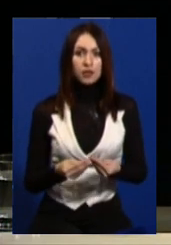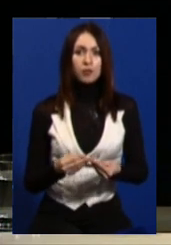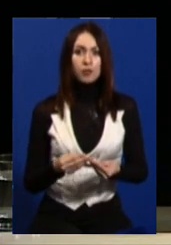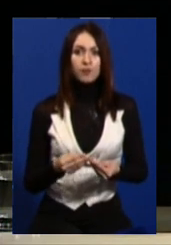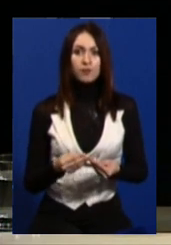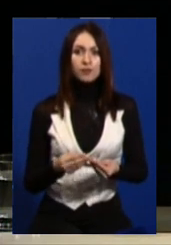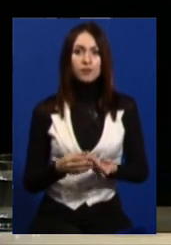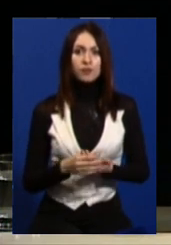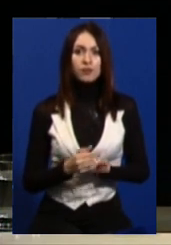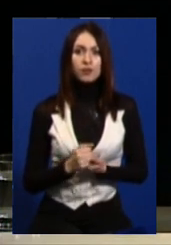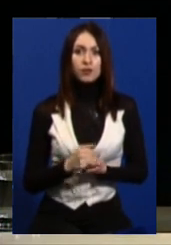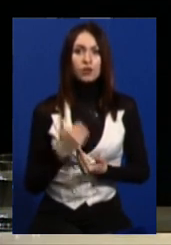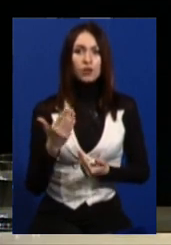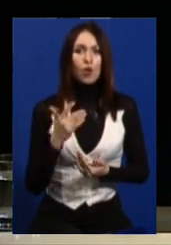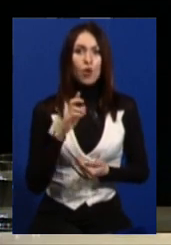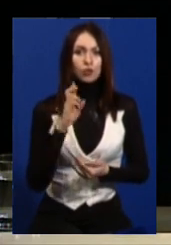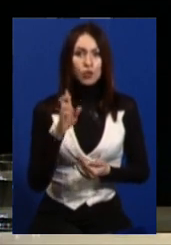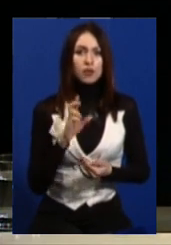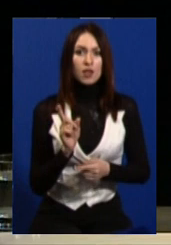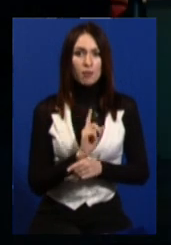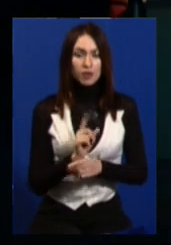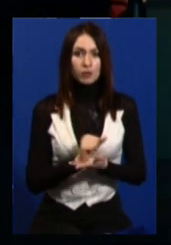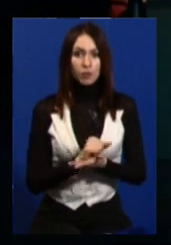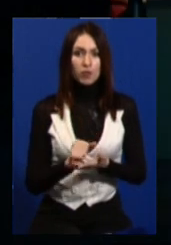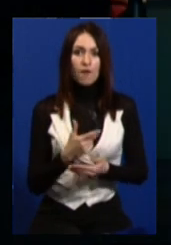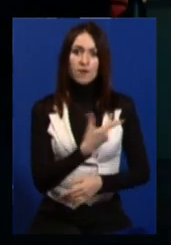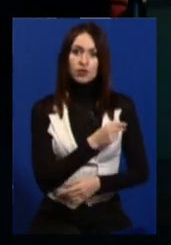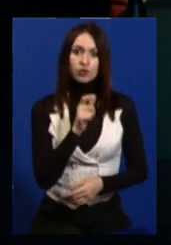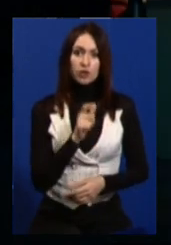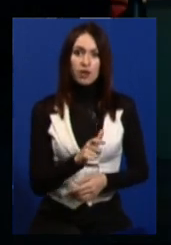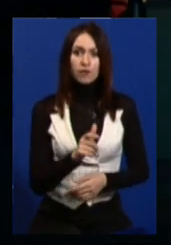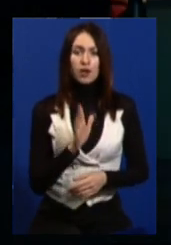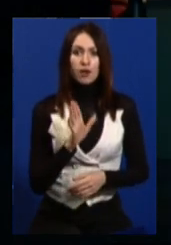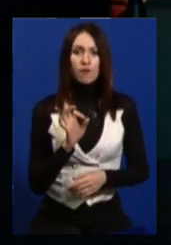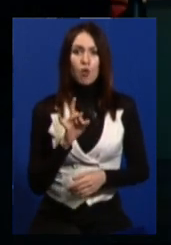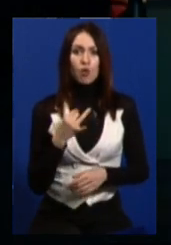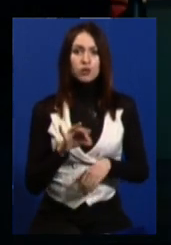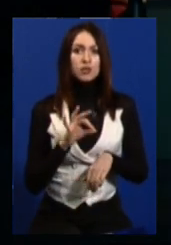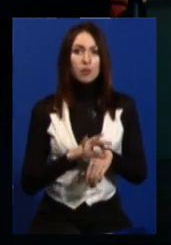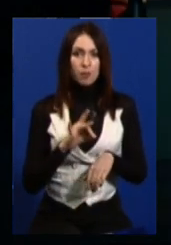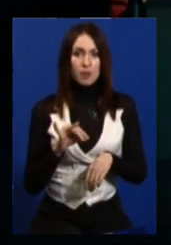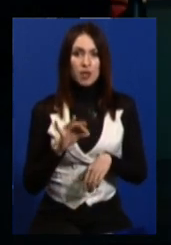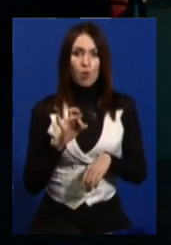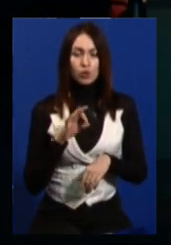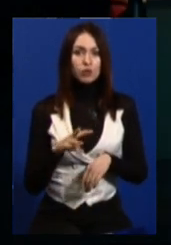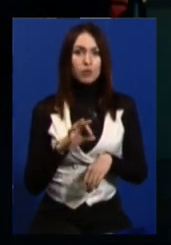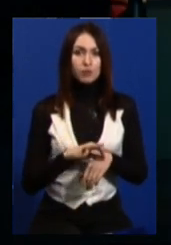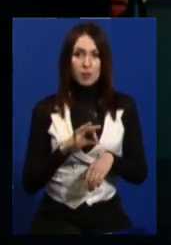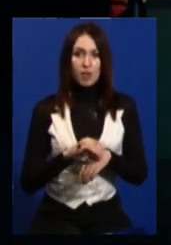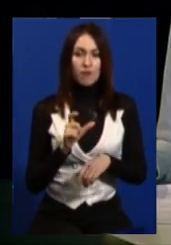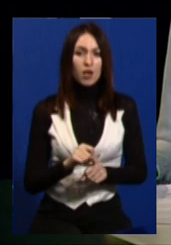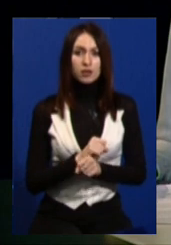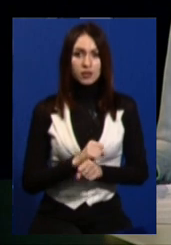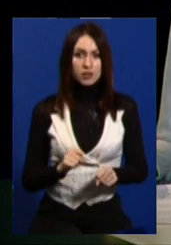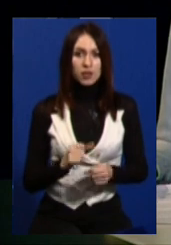нашим государственным, по нашим нормативным документам, вакцинировать человека в остром состоянии, в заболевании, при остром заболевании нельзя.